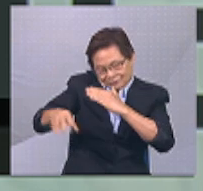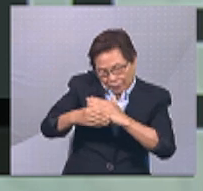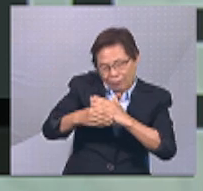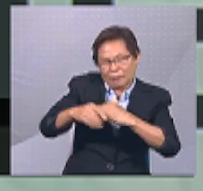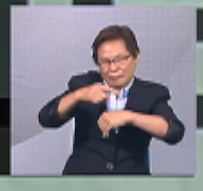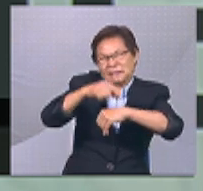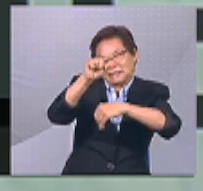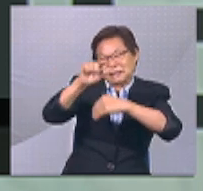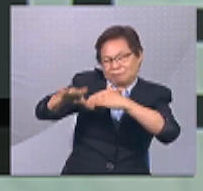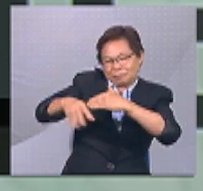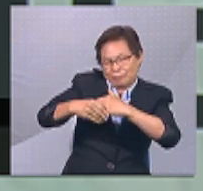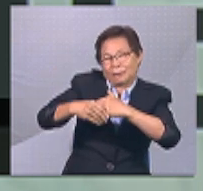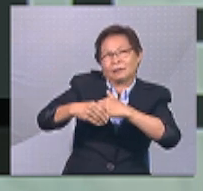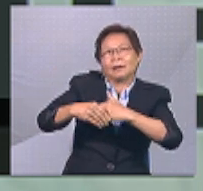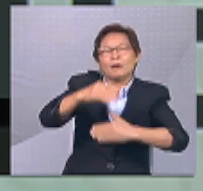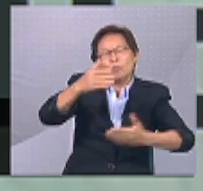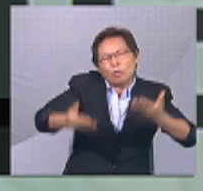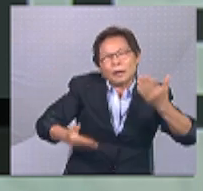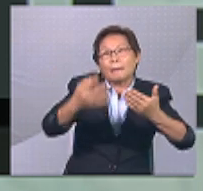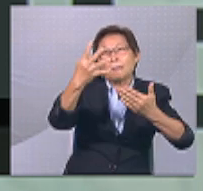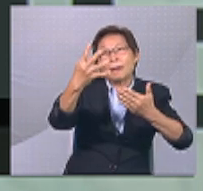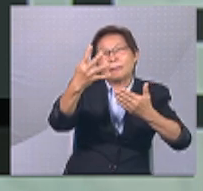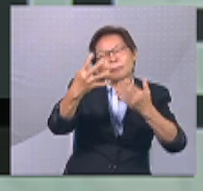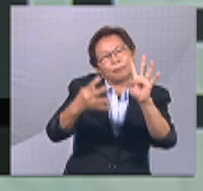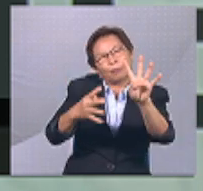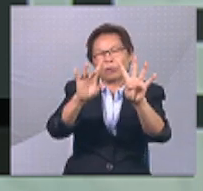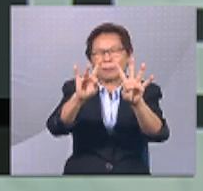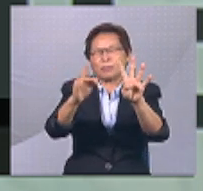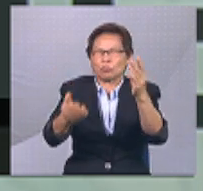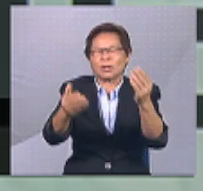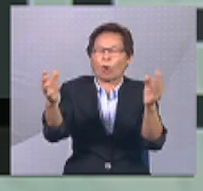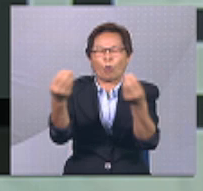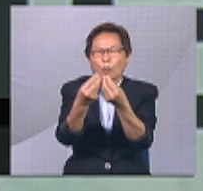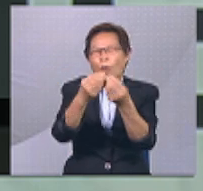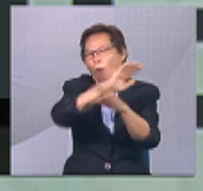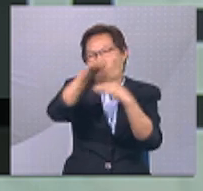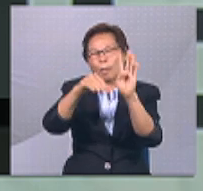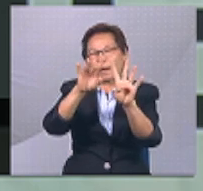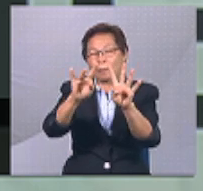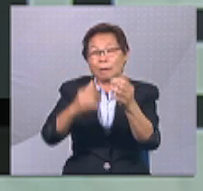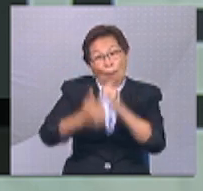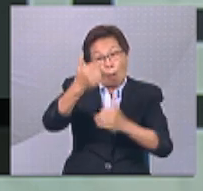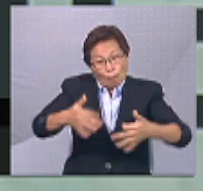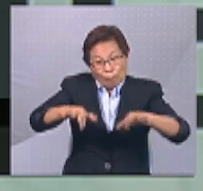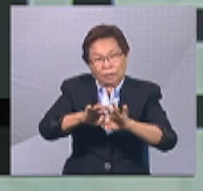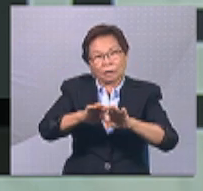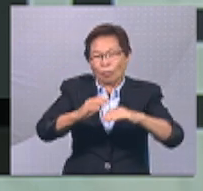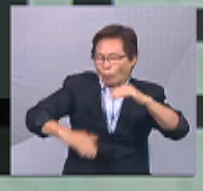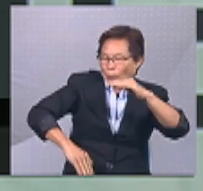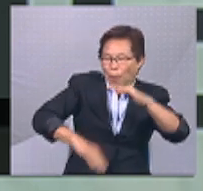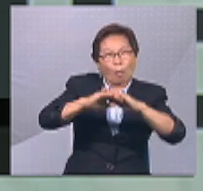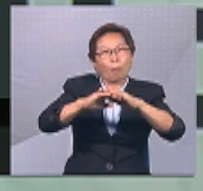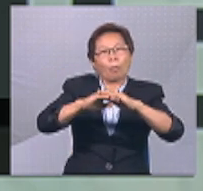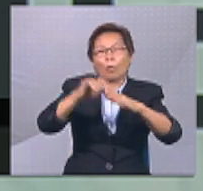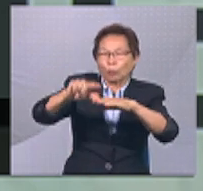masa terdekat, jadi mungkin ada 48. Tapi apa yang penting sekarang ni ialah optimalkan makmal